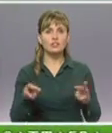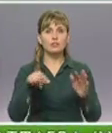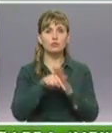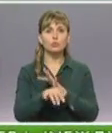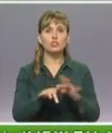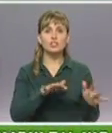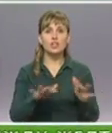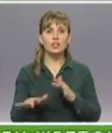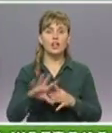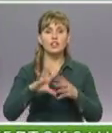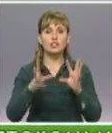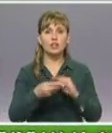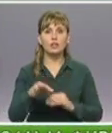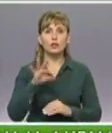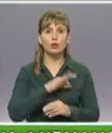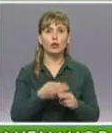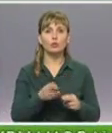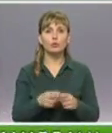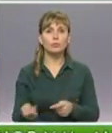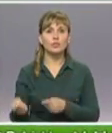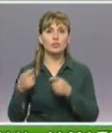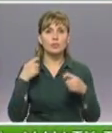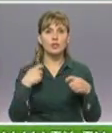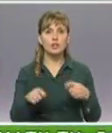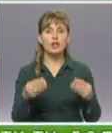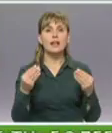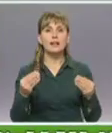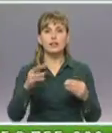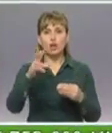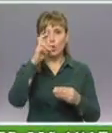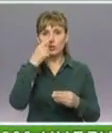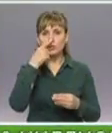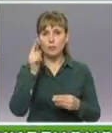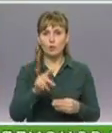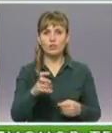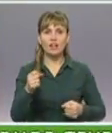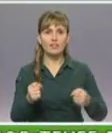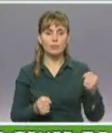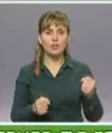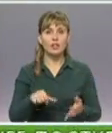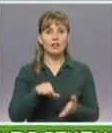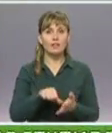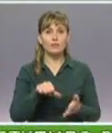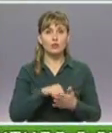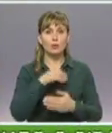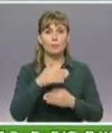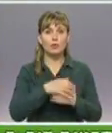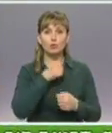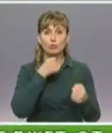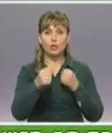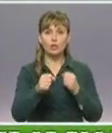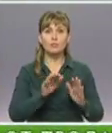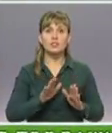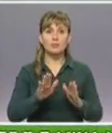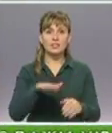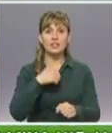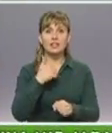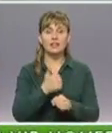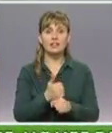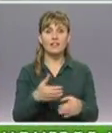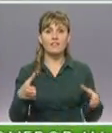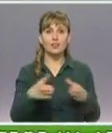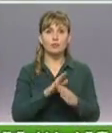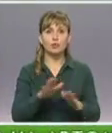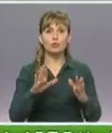Министерство внутренних дел отчиталось о доходах, которые принесли продажи элитных госномеров на автомобили. Выступая перед журналистами,